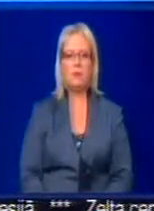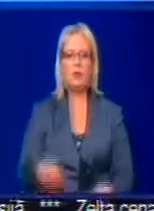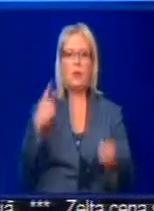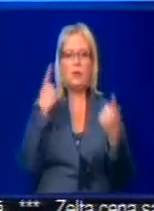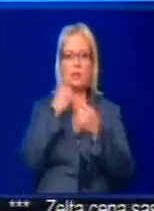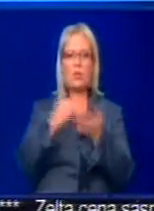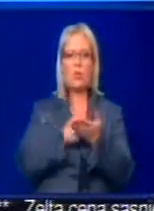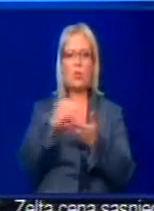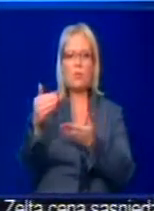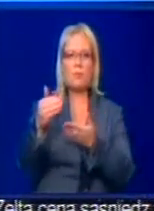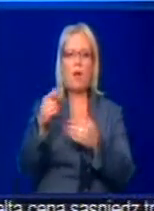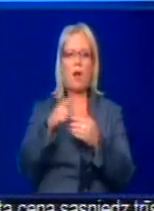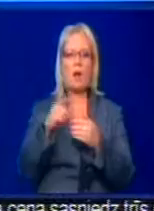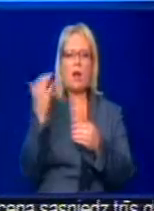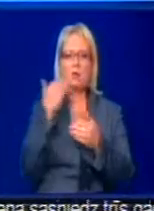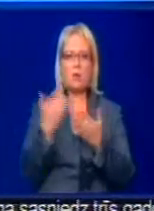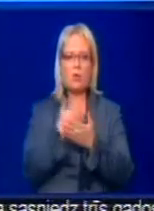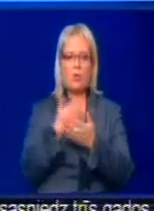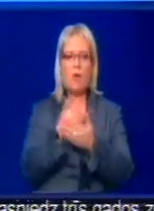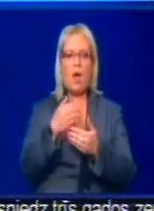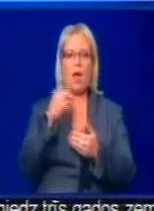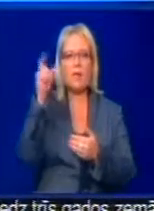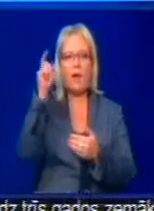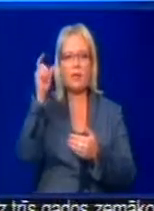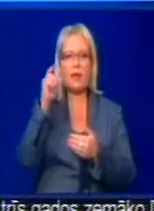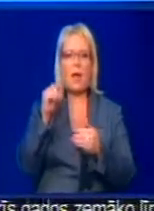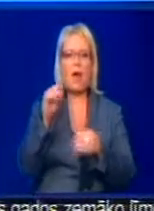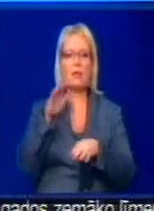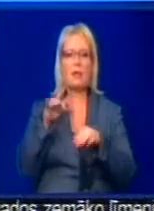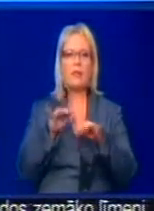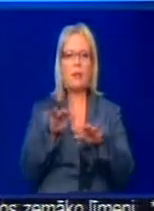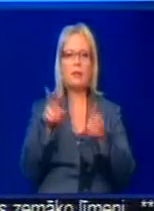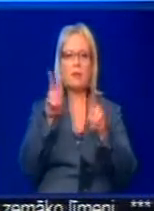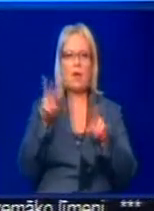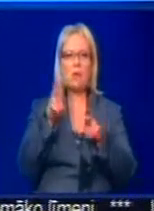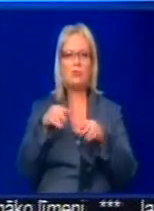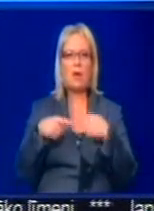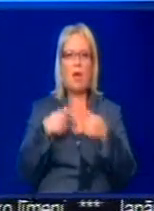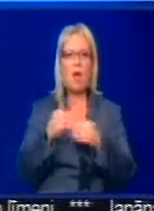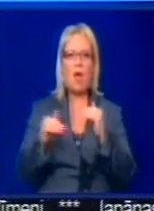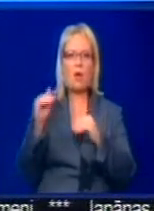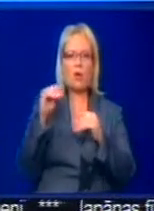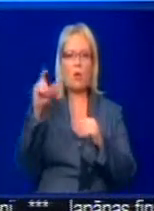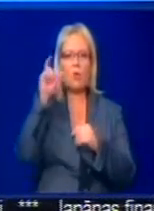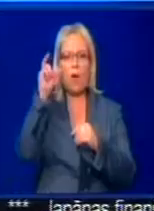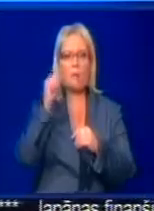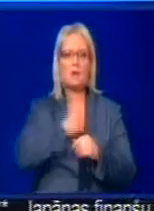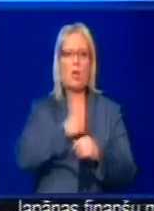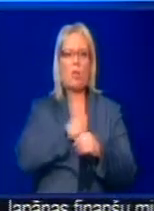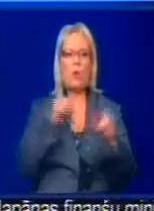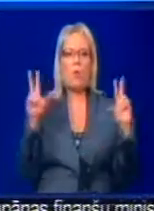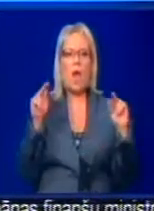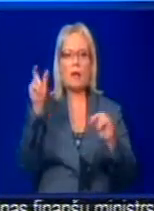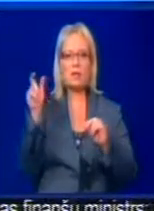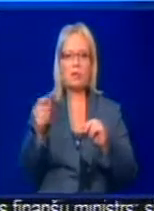Un ziņas turpinam ar ārvalstu aktualitātēm. Vatikāna bankas darbības izmeklēšanas gaitā aizturēts augsts Romas katoļu garīdznieks un